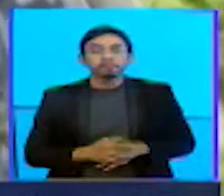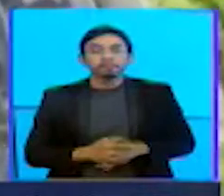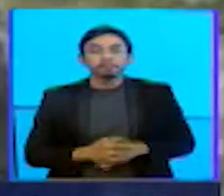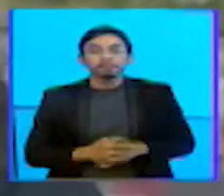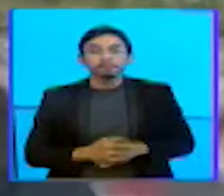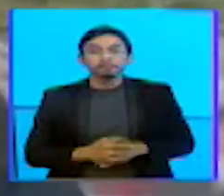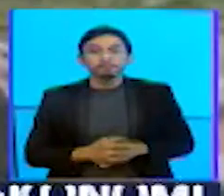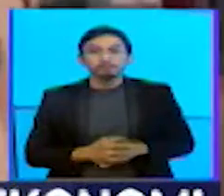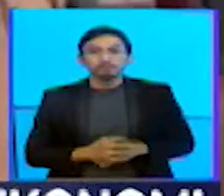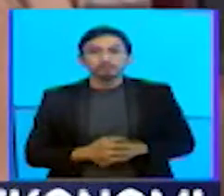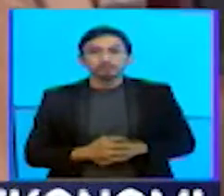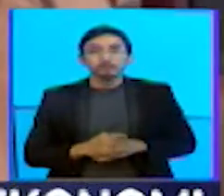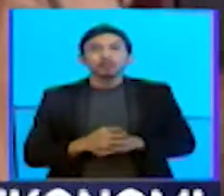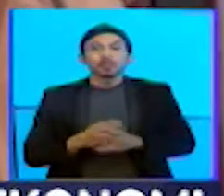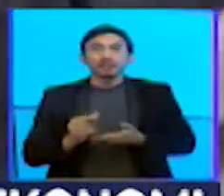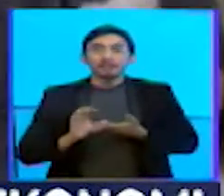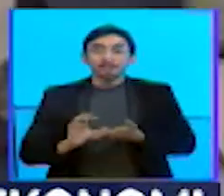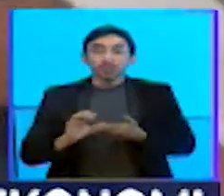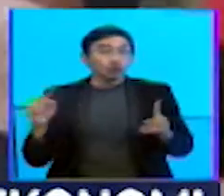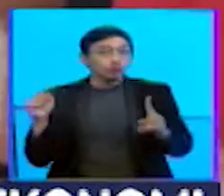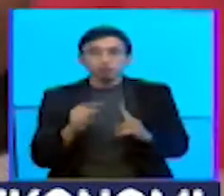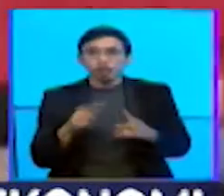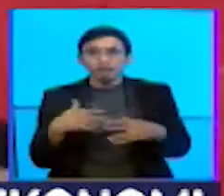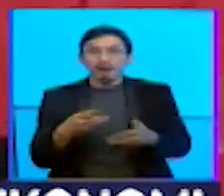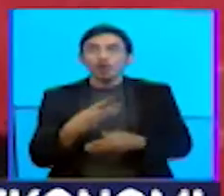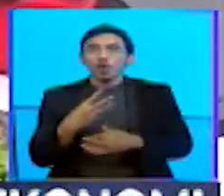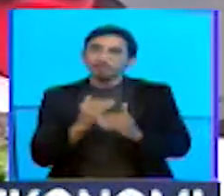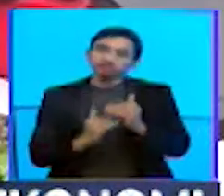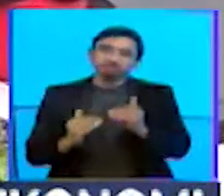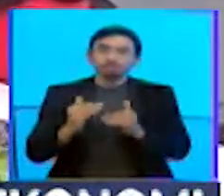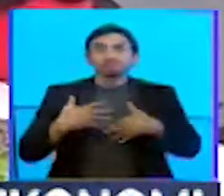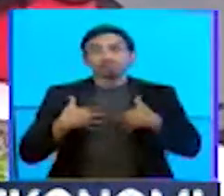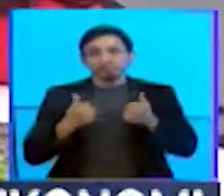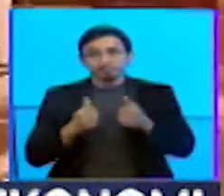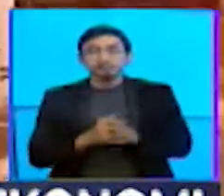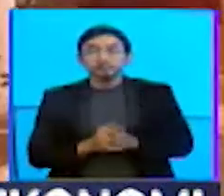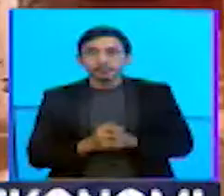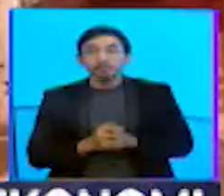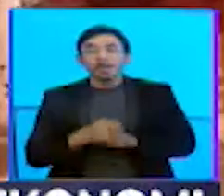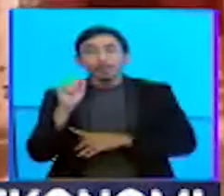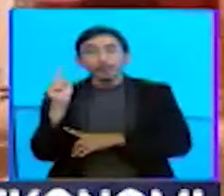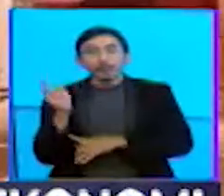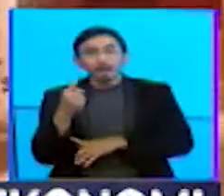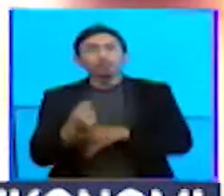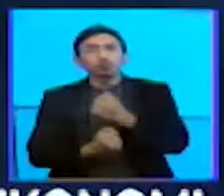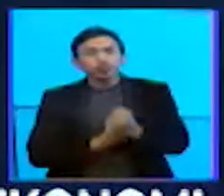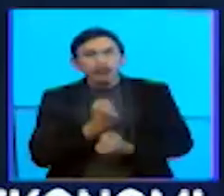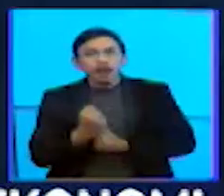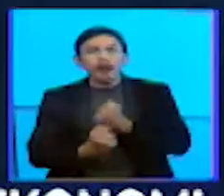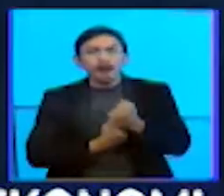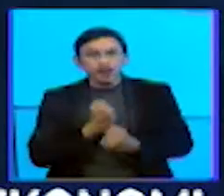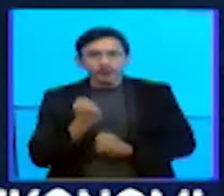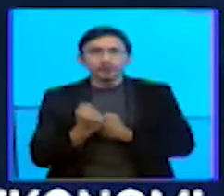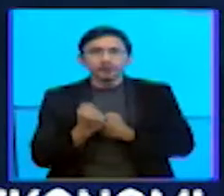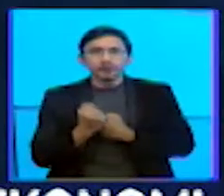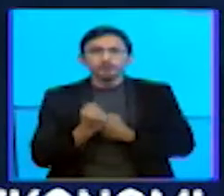Peran investasi dalam pemulihan ekonomi Indonesia menjadi upaya pemerintah dalam menggenjot pertumbuhan ekonomi nasional di tengah pandemi COVID-19. Pemerintah